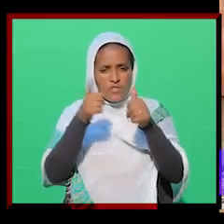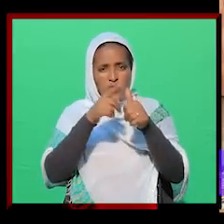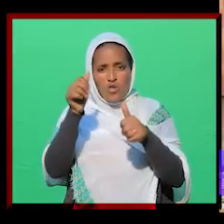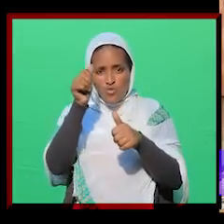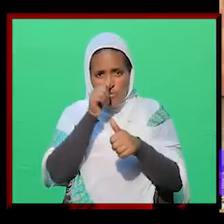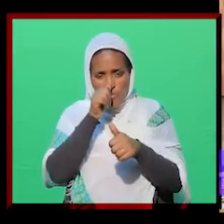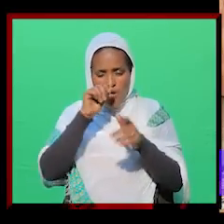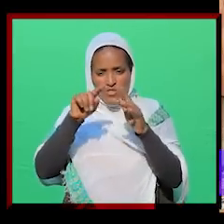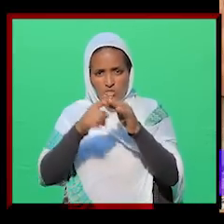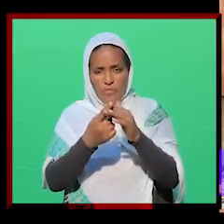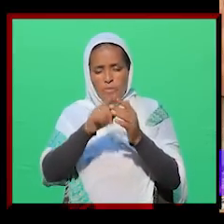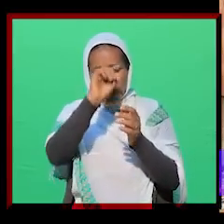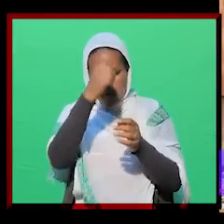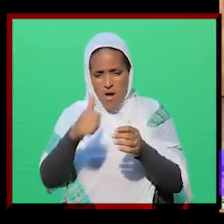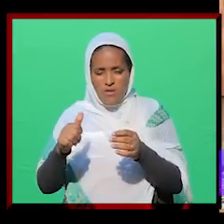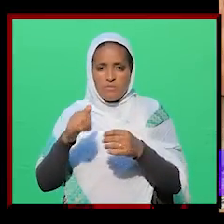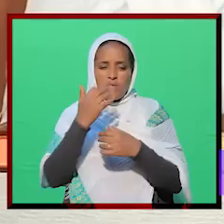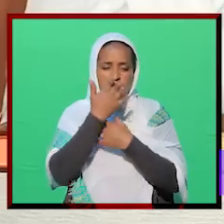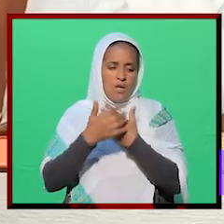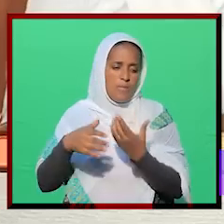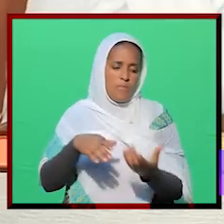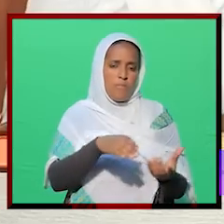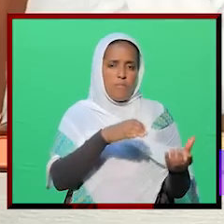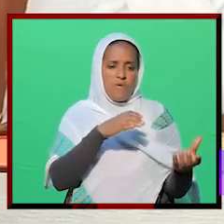ጋር አስጠግተው ክፉ ሰዎች ነገስታቱንም አስቆጥተው